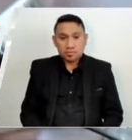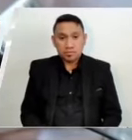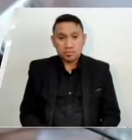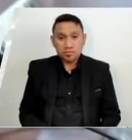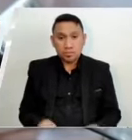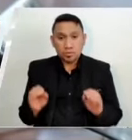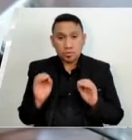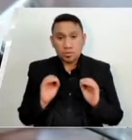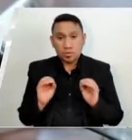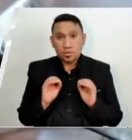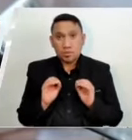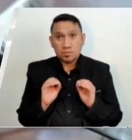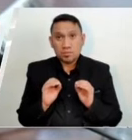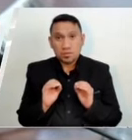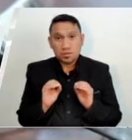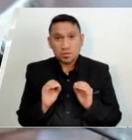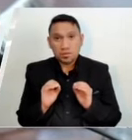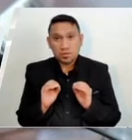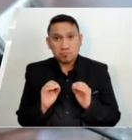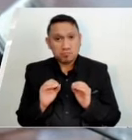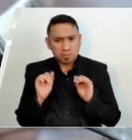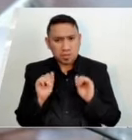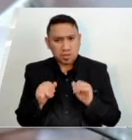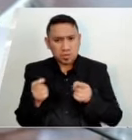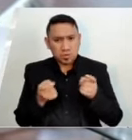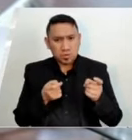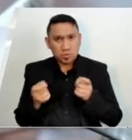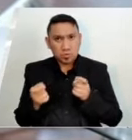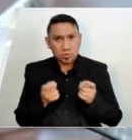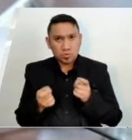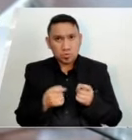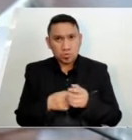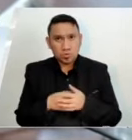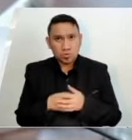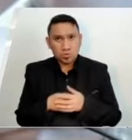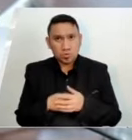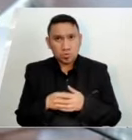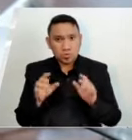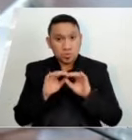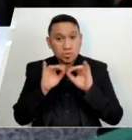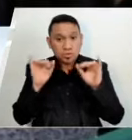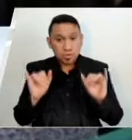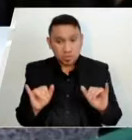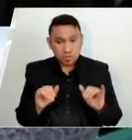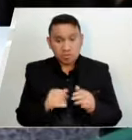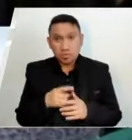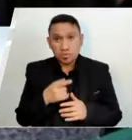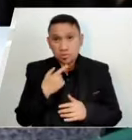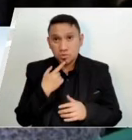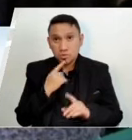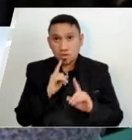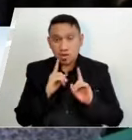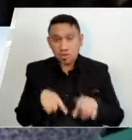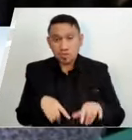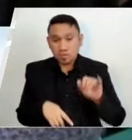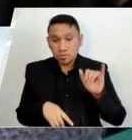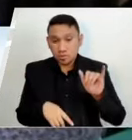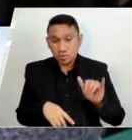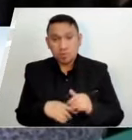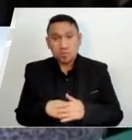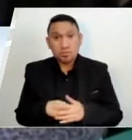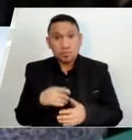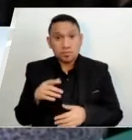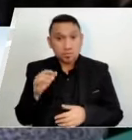bang mamanipula ang buong computer system and the answer was Yes muling inungkat sa senado ang